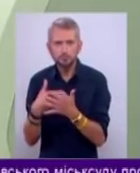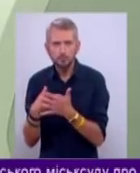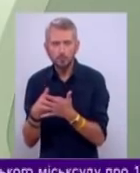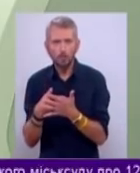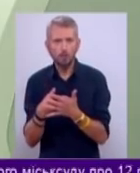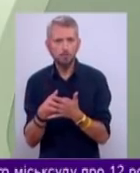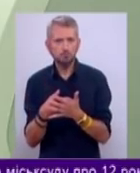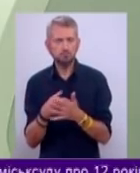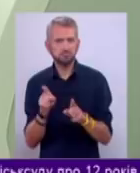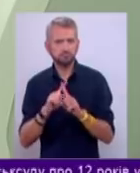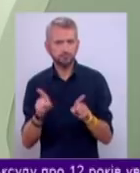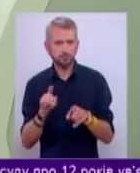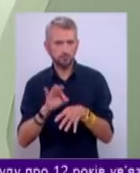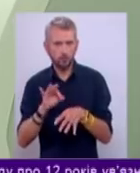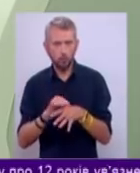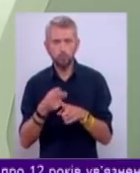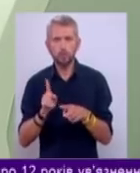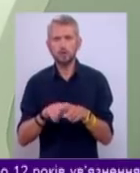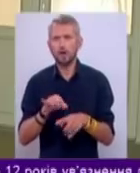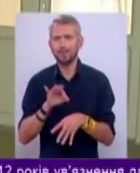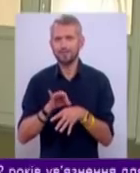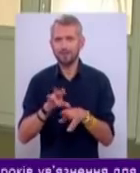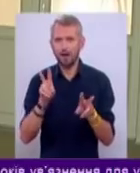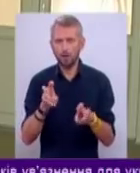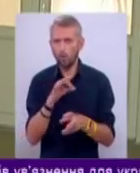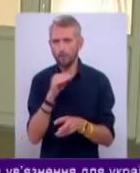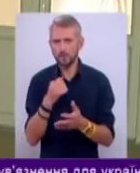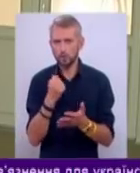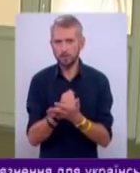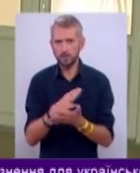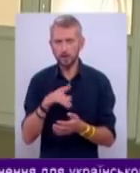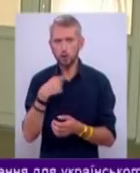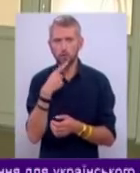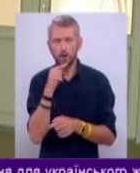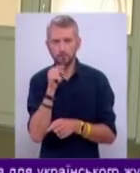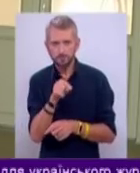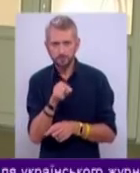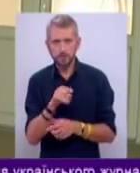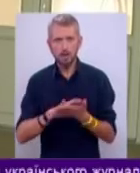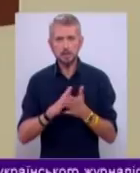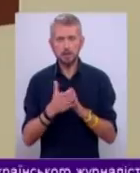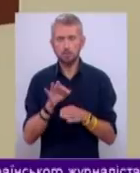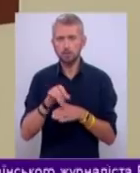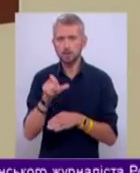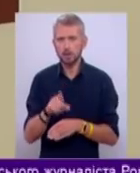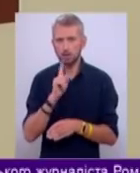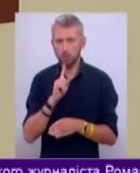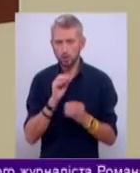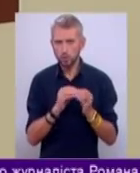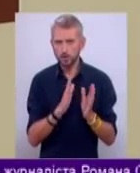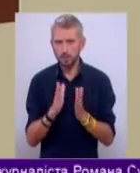екзотичну лихоманку. Це діагноз, що офіційно не підтвердили. За словами Голубовської, стан пацієнта поки що стабільний.